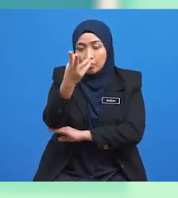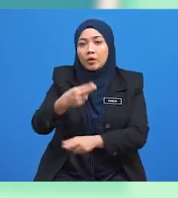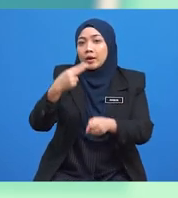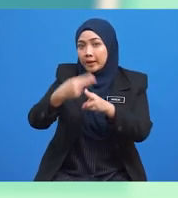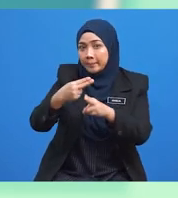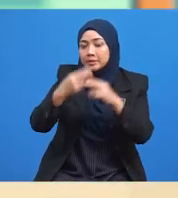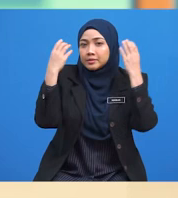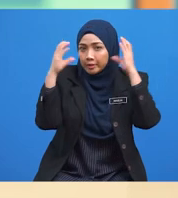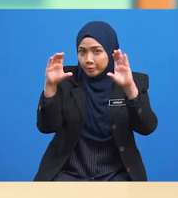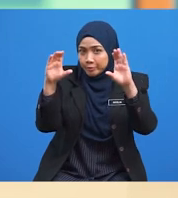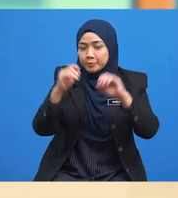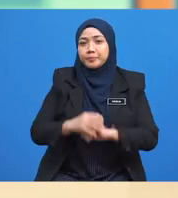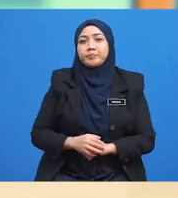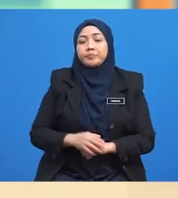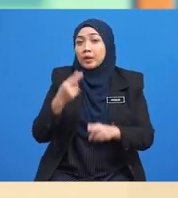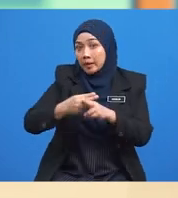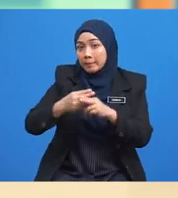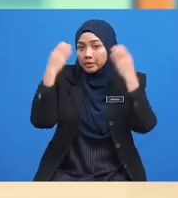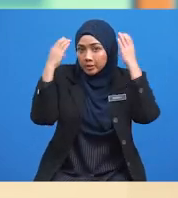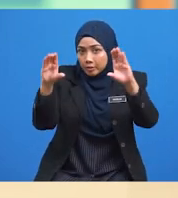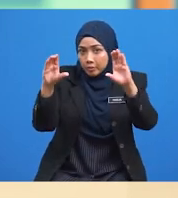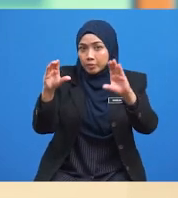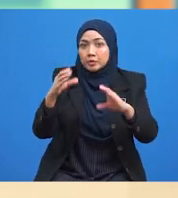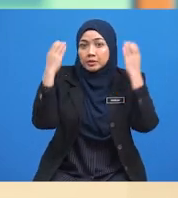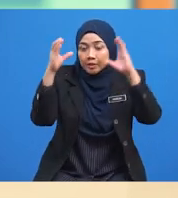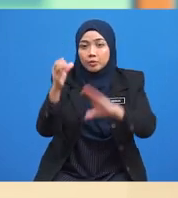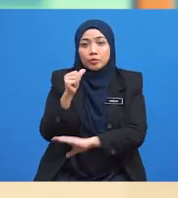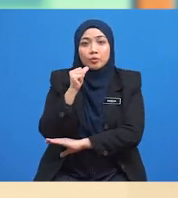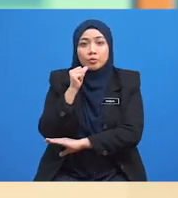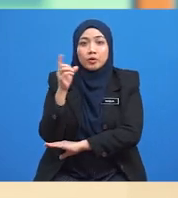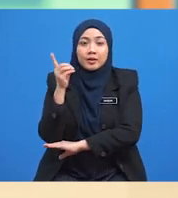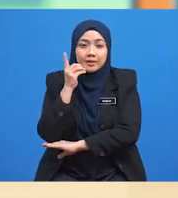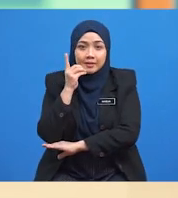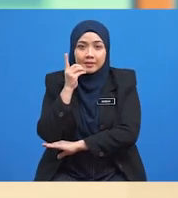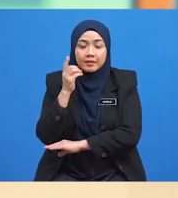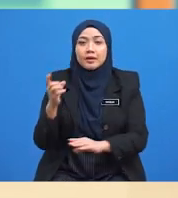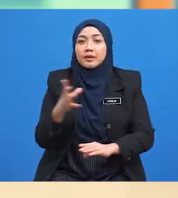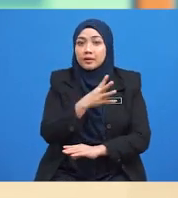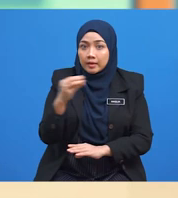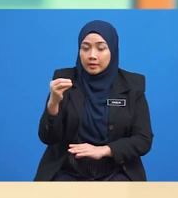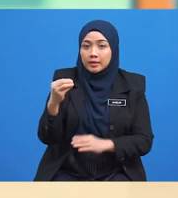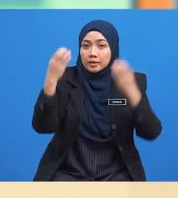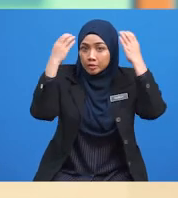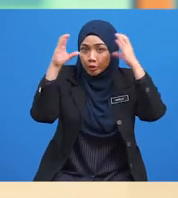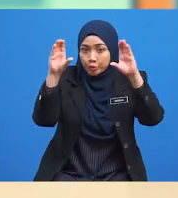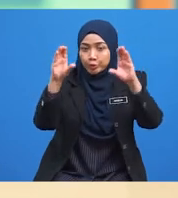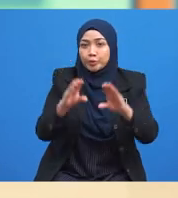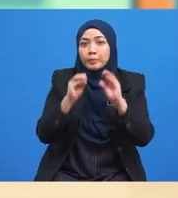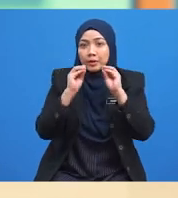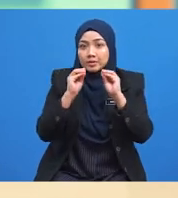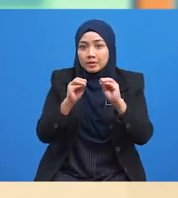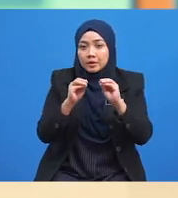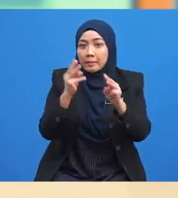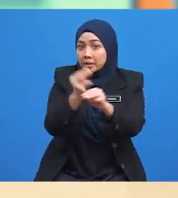terlebih dahulu. Nama cikgu ialah Adeline binti Abdul Aziz dan cikgu merupakan guru